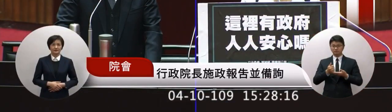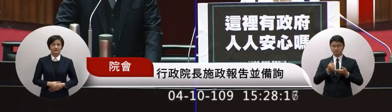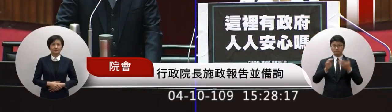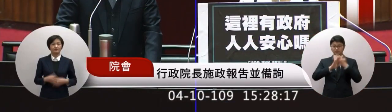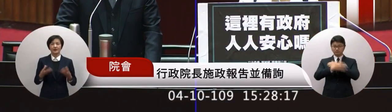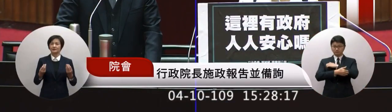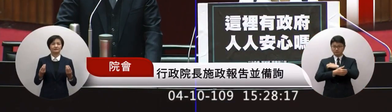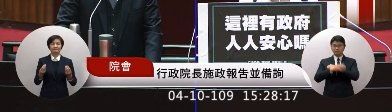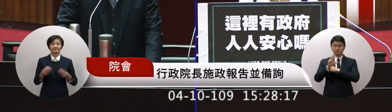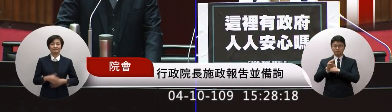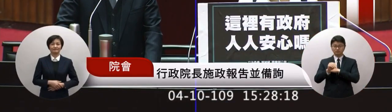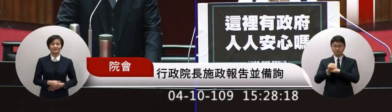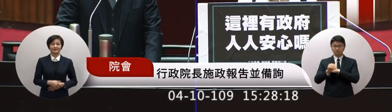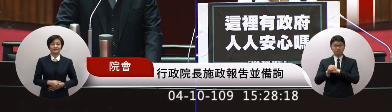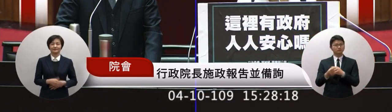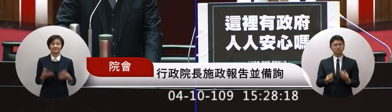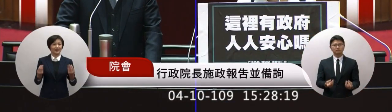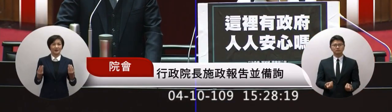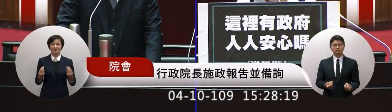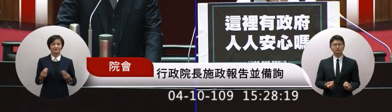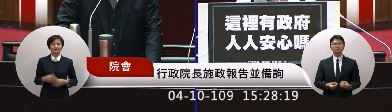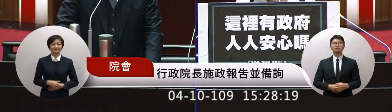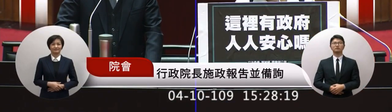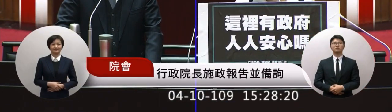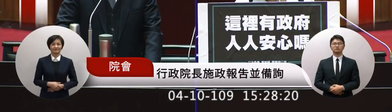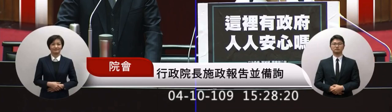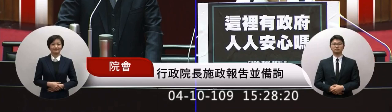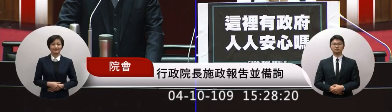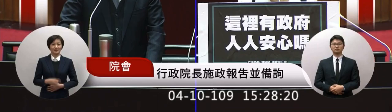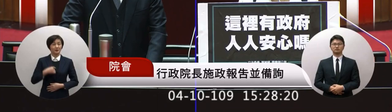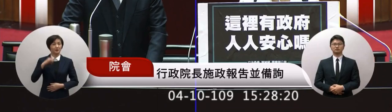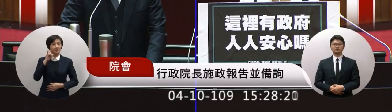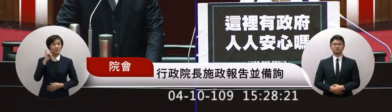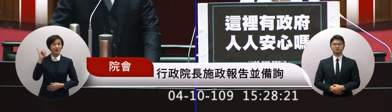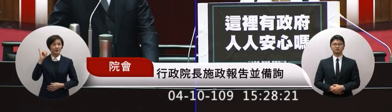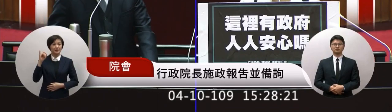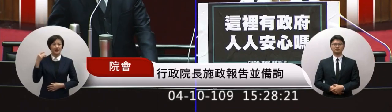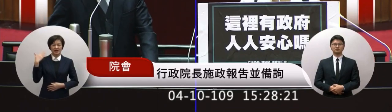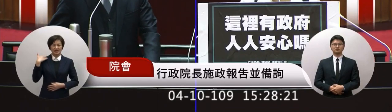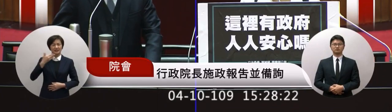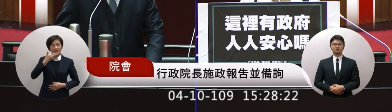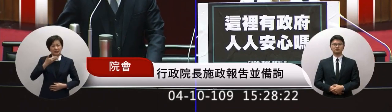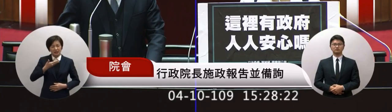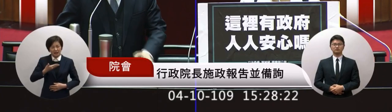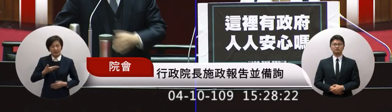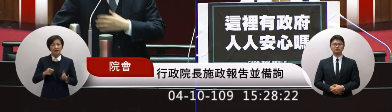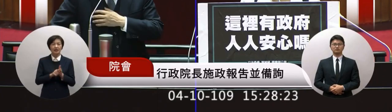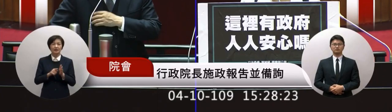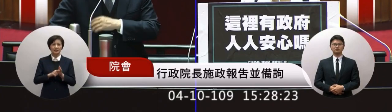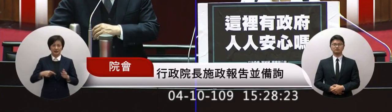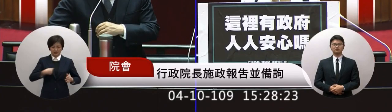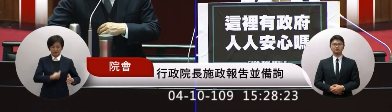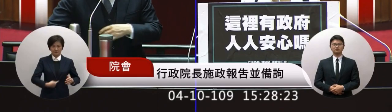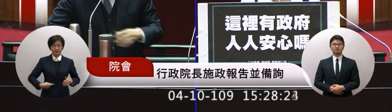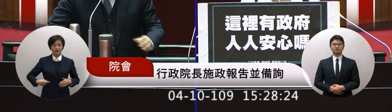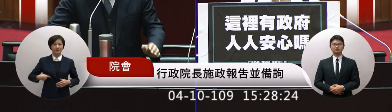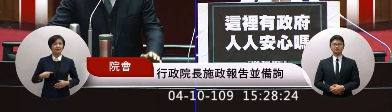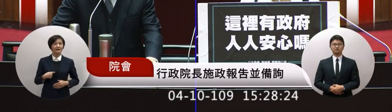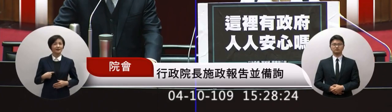有。 没有。 没有。我妈妈在高龄的时候，身体非常